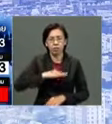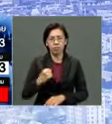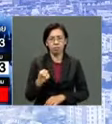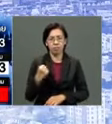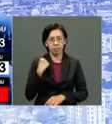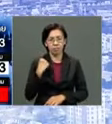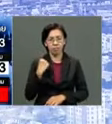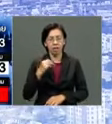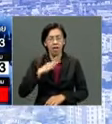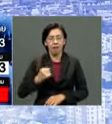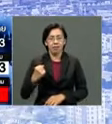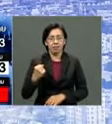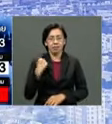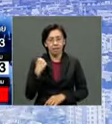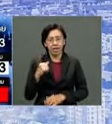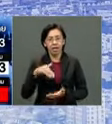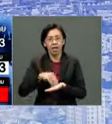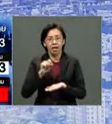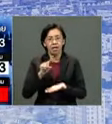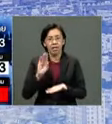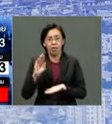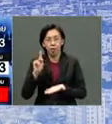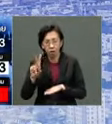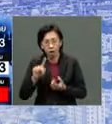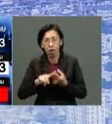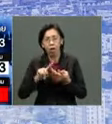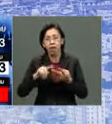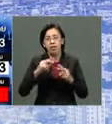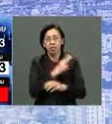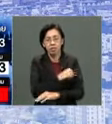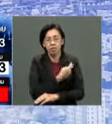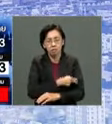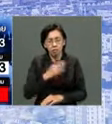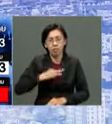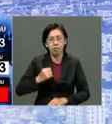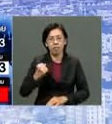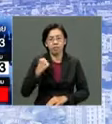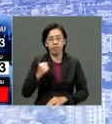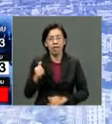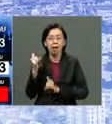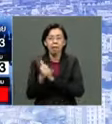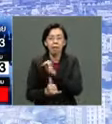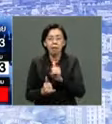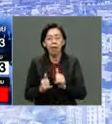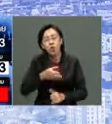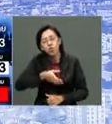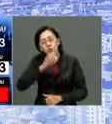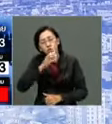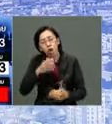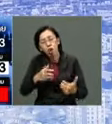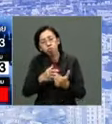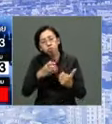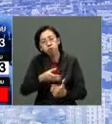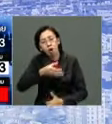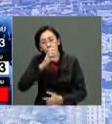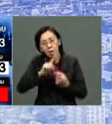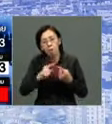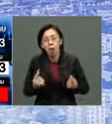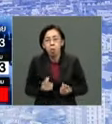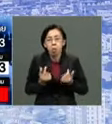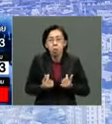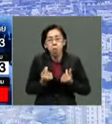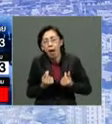างการได้กับทางสบคหรือหน่วยงานทางด้านสาธารณสุขได้ว่าไปดื่มไปนั่งแล้วไม่ติดโรคแน่นอน